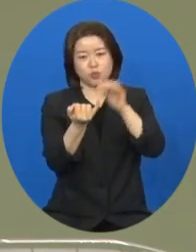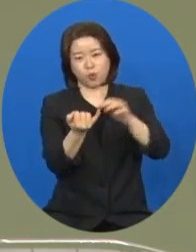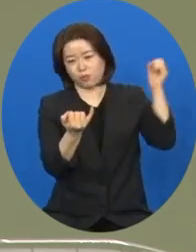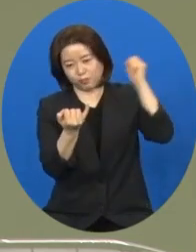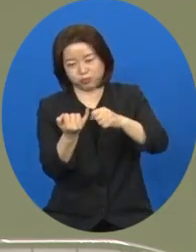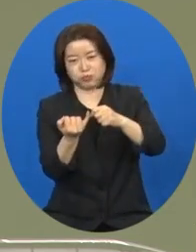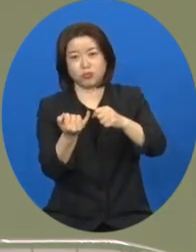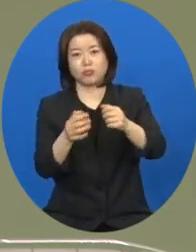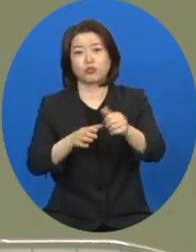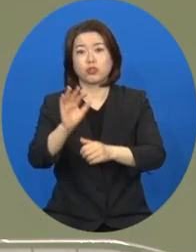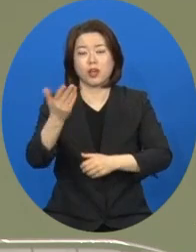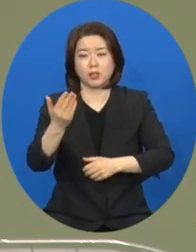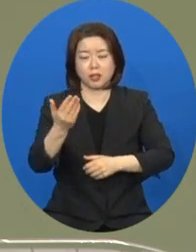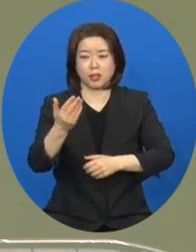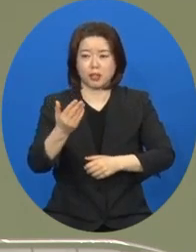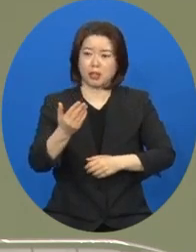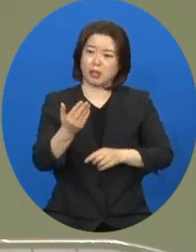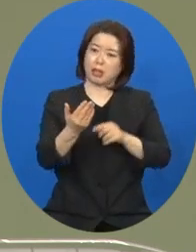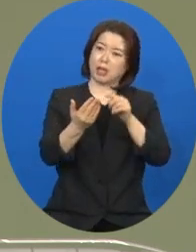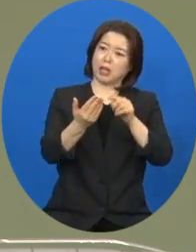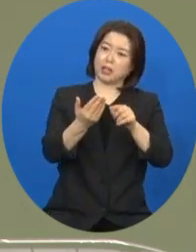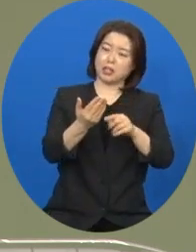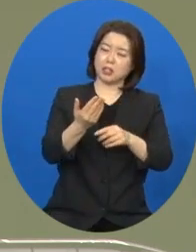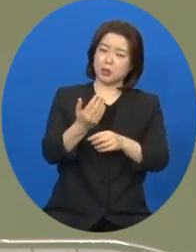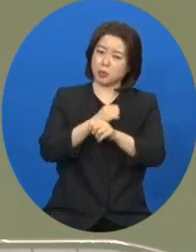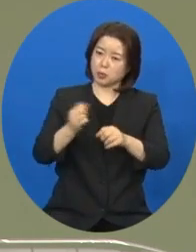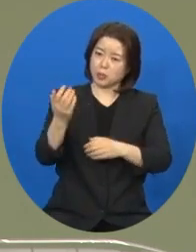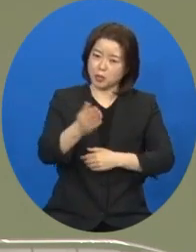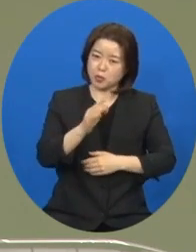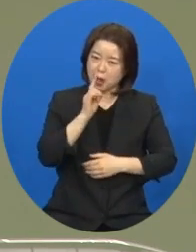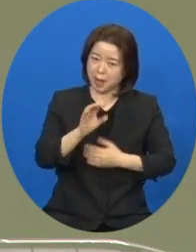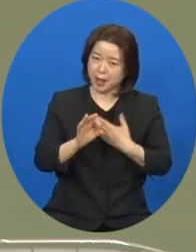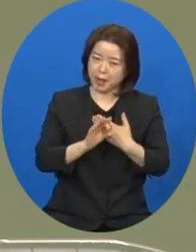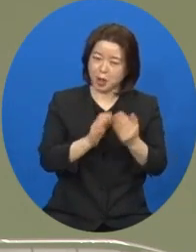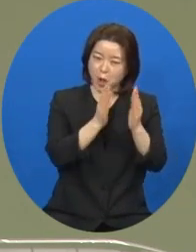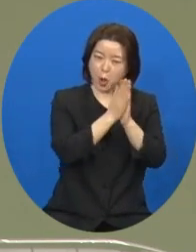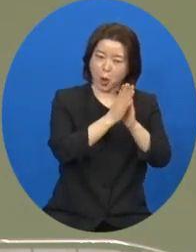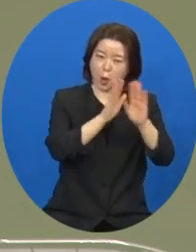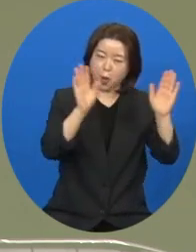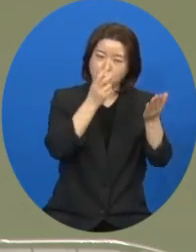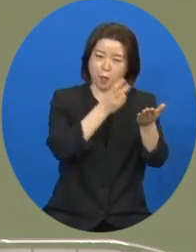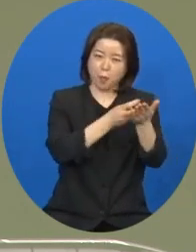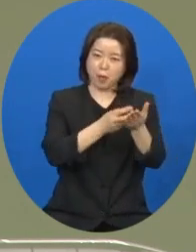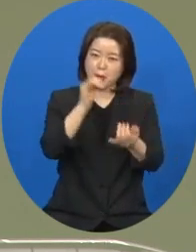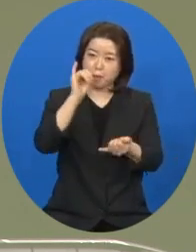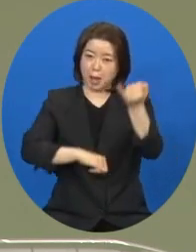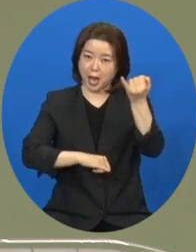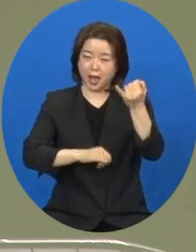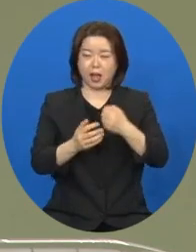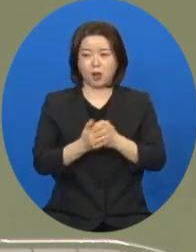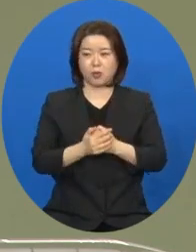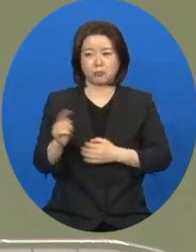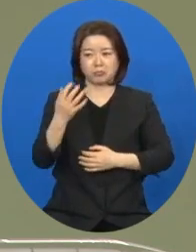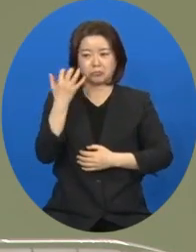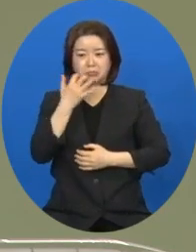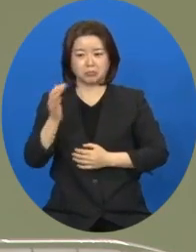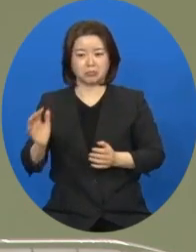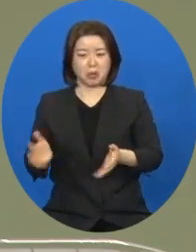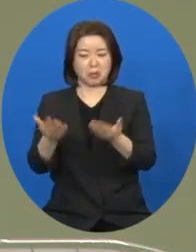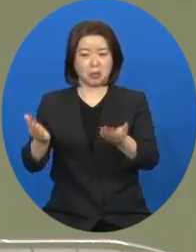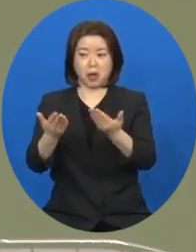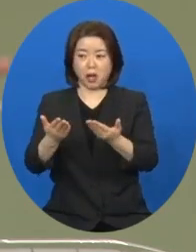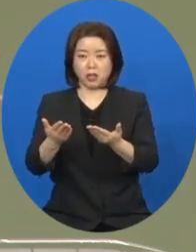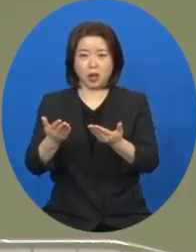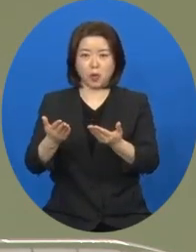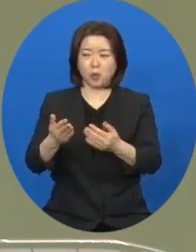그러면 모세 율법을 어기는 거잖아요. 그리고 음행을 조장한다고 뒤집어 씌울 수도 있잖아요.